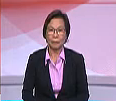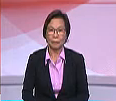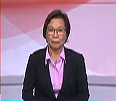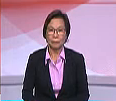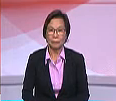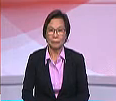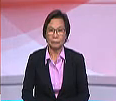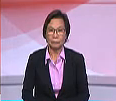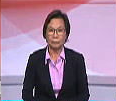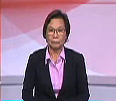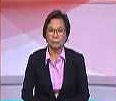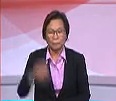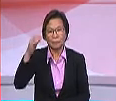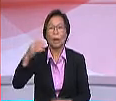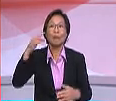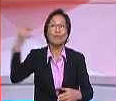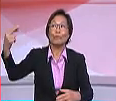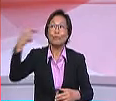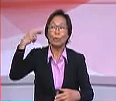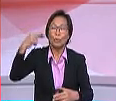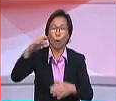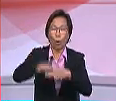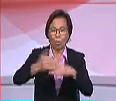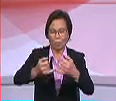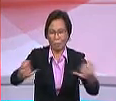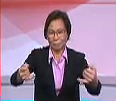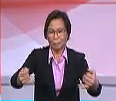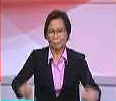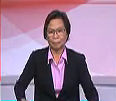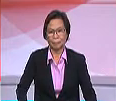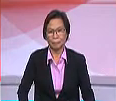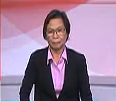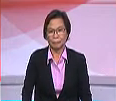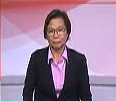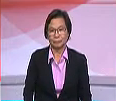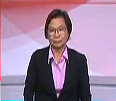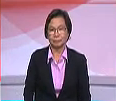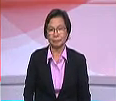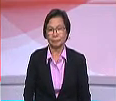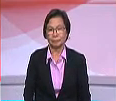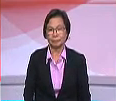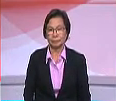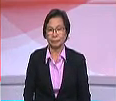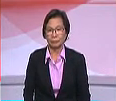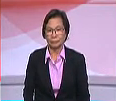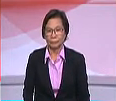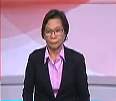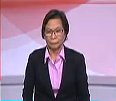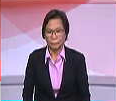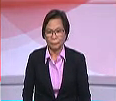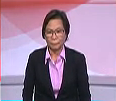konsep bersifat radio online. Radio online dengan